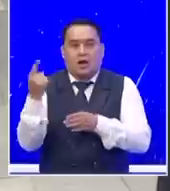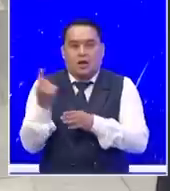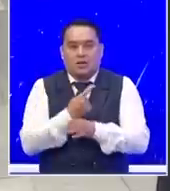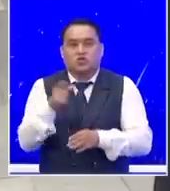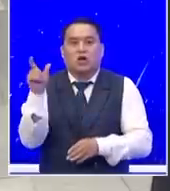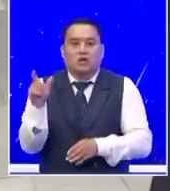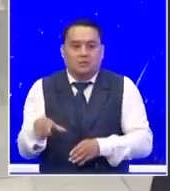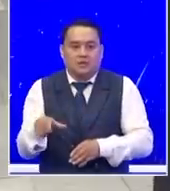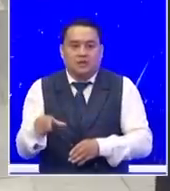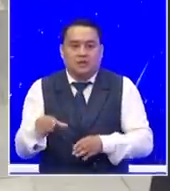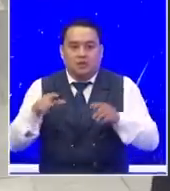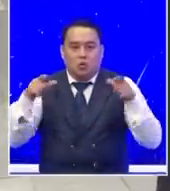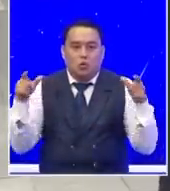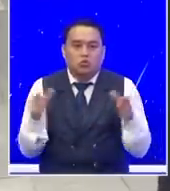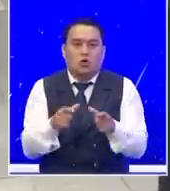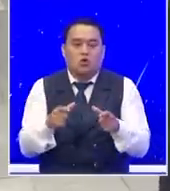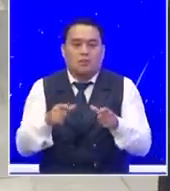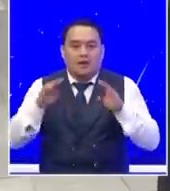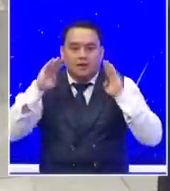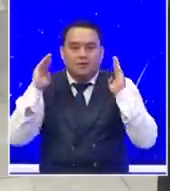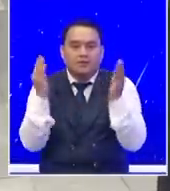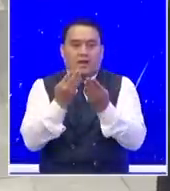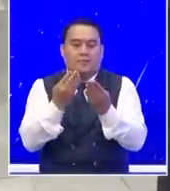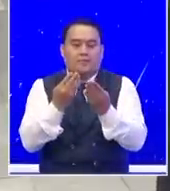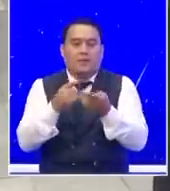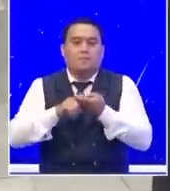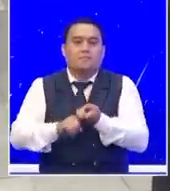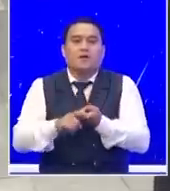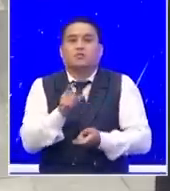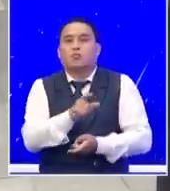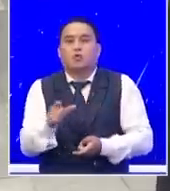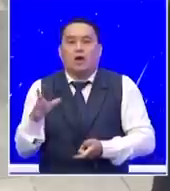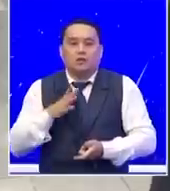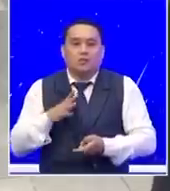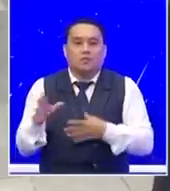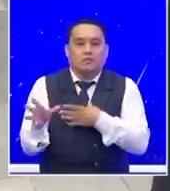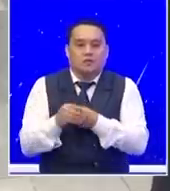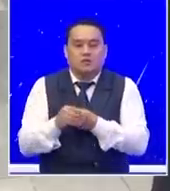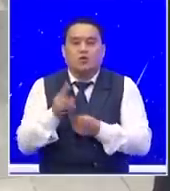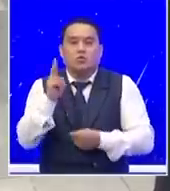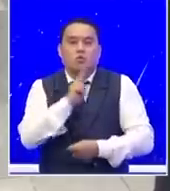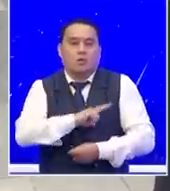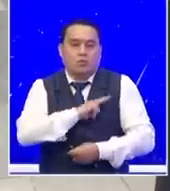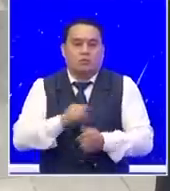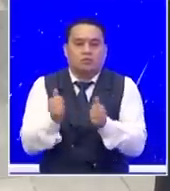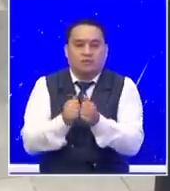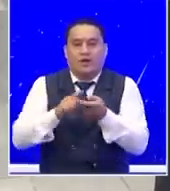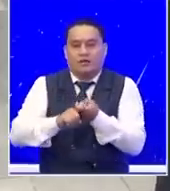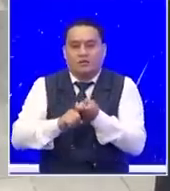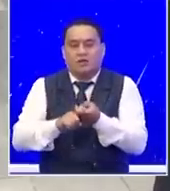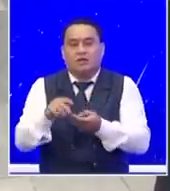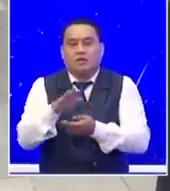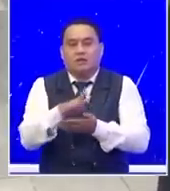адамды оқшаулап, оның жақын байланыста болған азаматтарында бірге оқшауладық. Соның арқасында біз ары